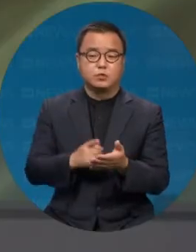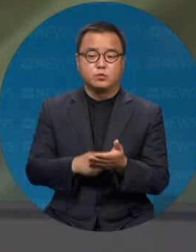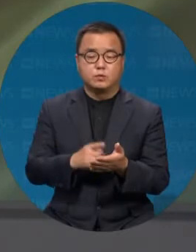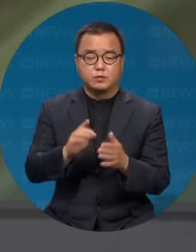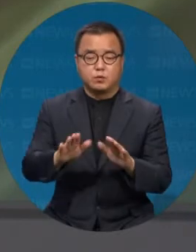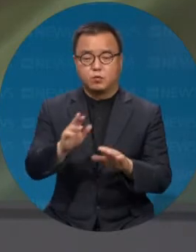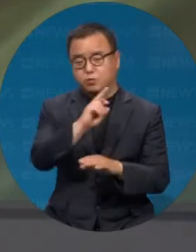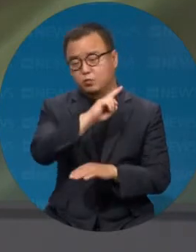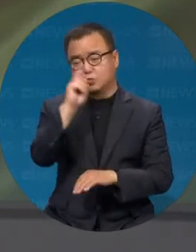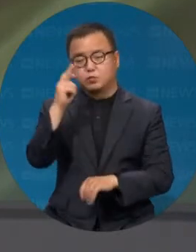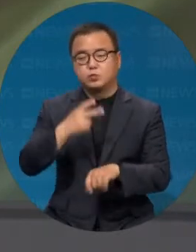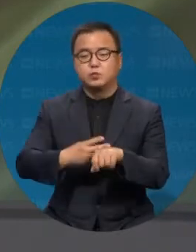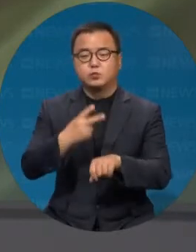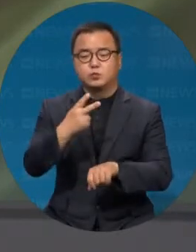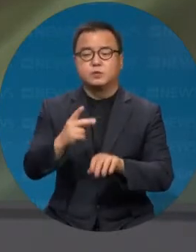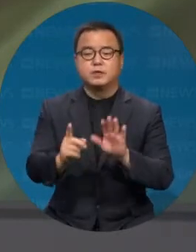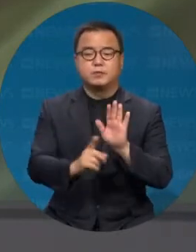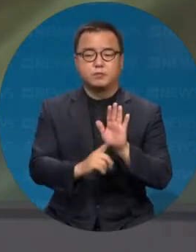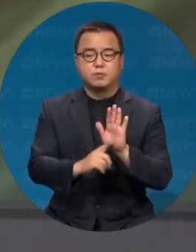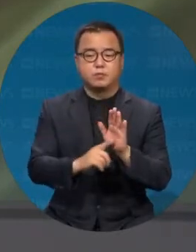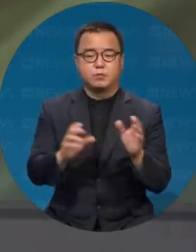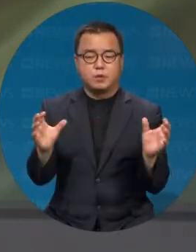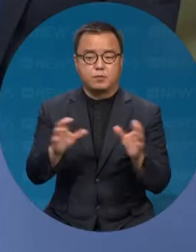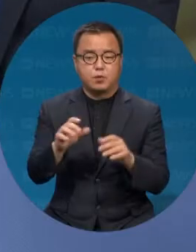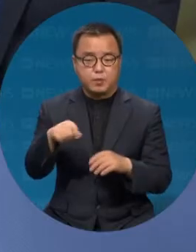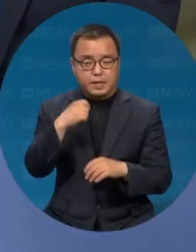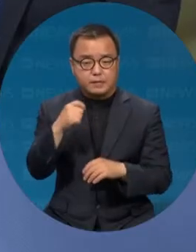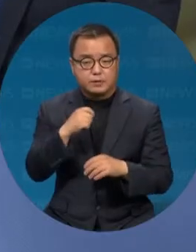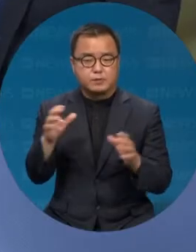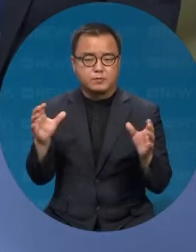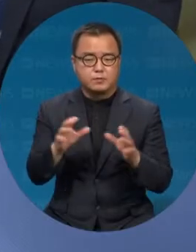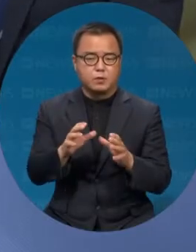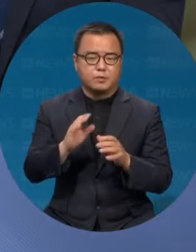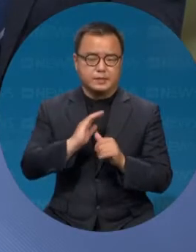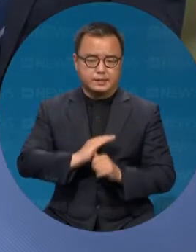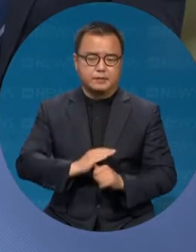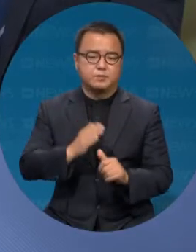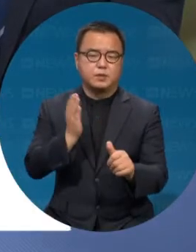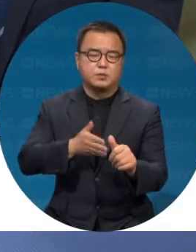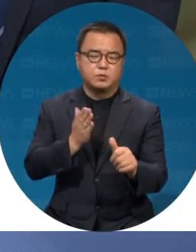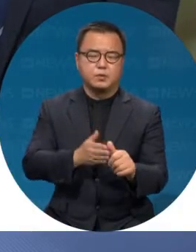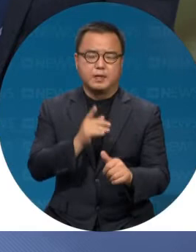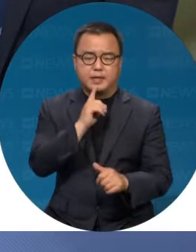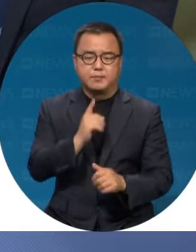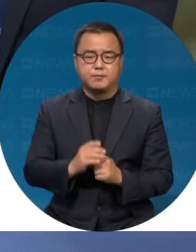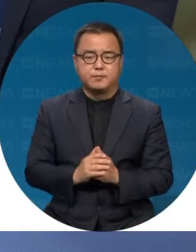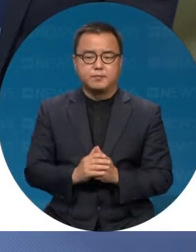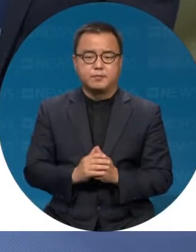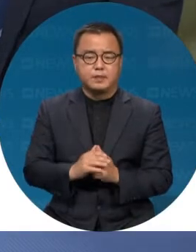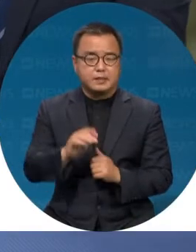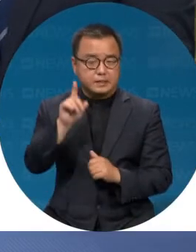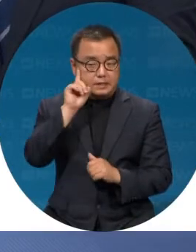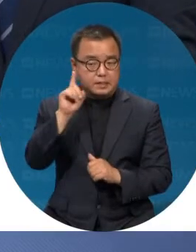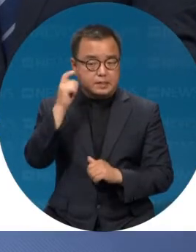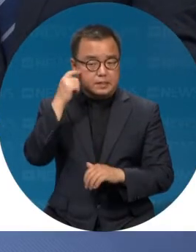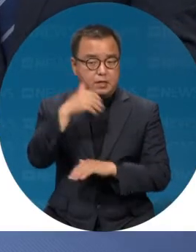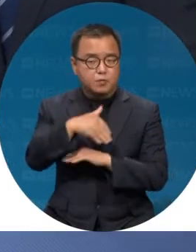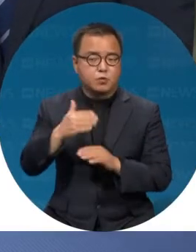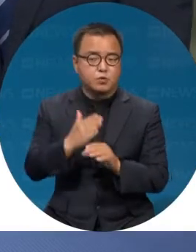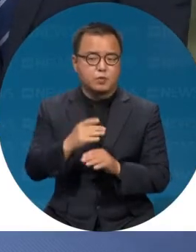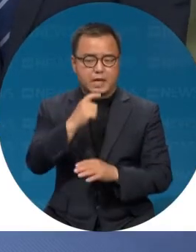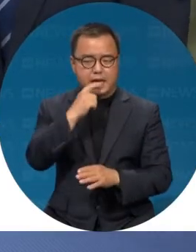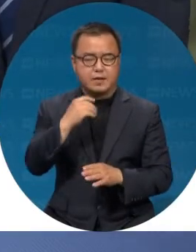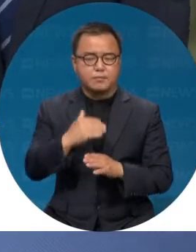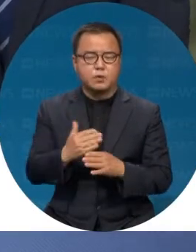2시 담화문을 내고 모임과 회식을 당분간 자제해달라고 당부했습니다. 특히 내일 예정된 민주노총의 대규모 집회에